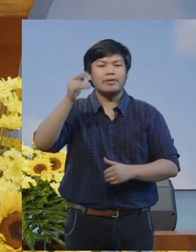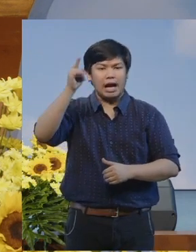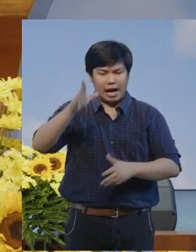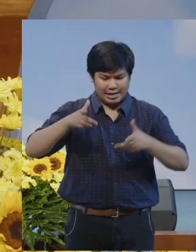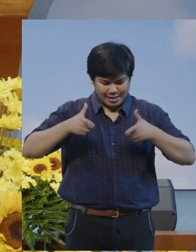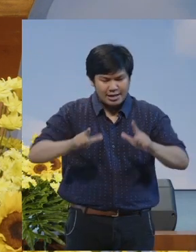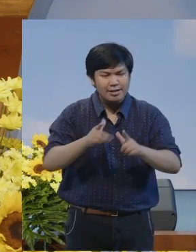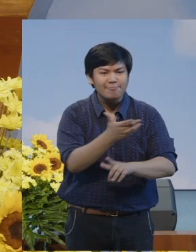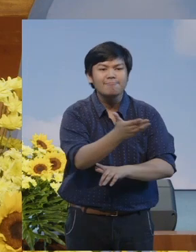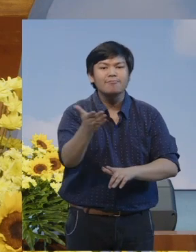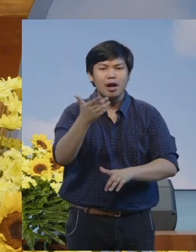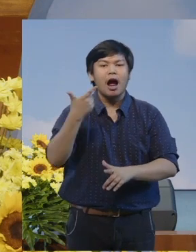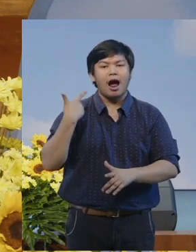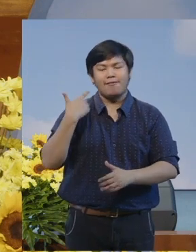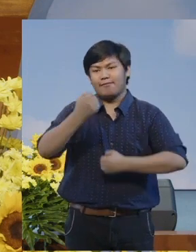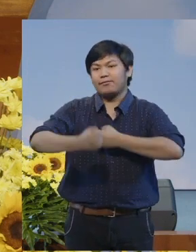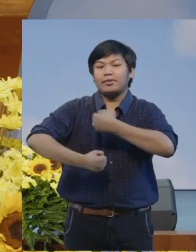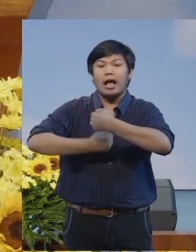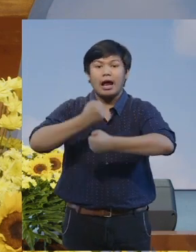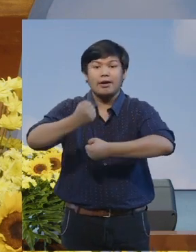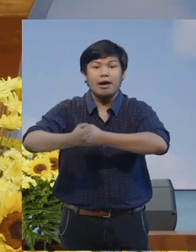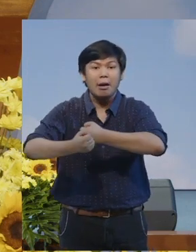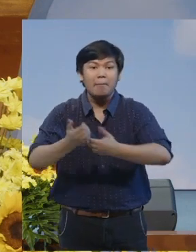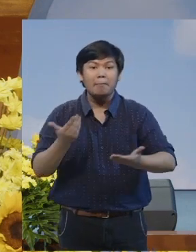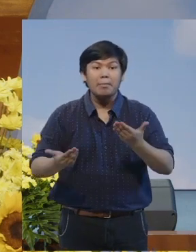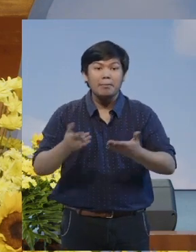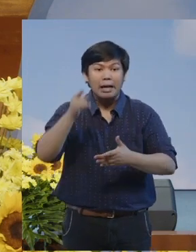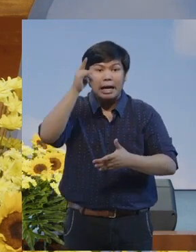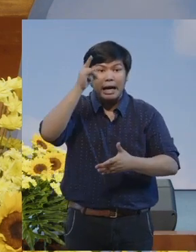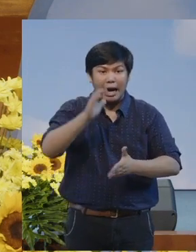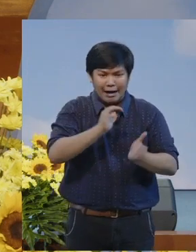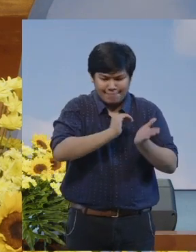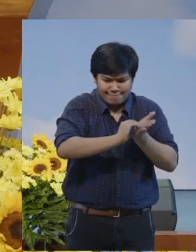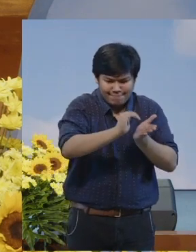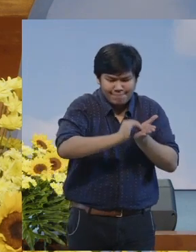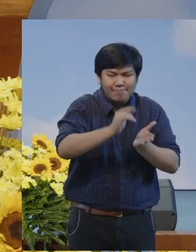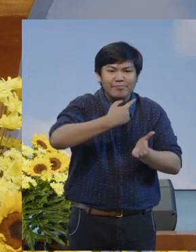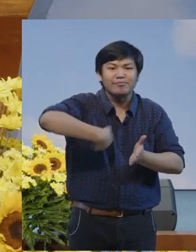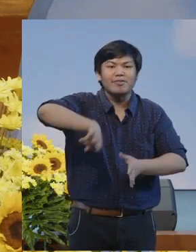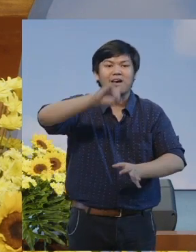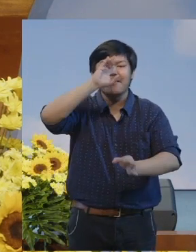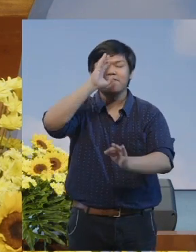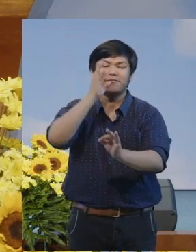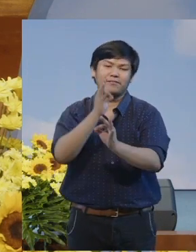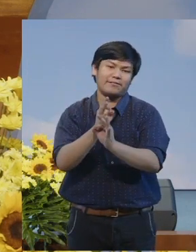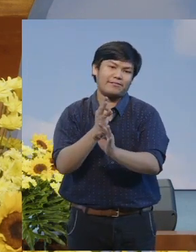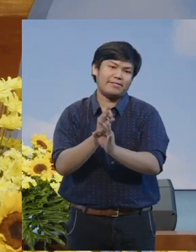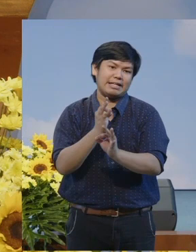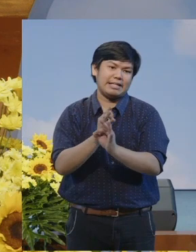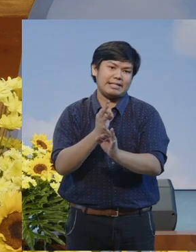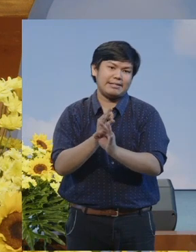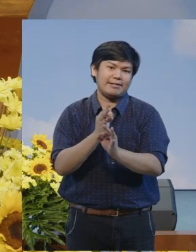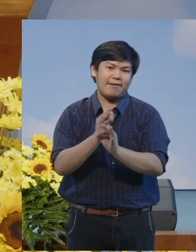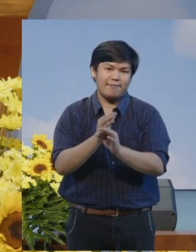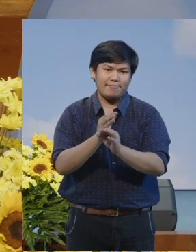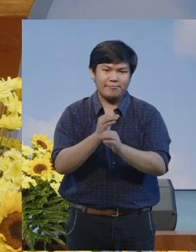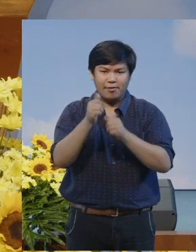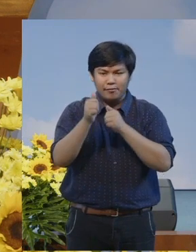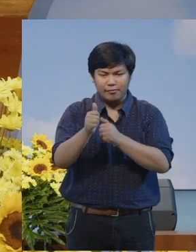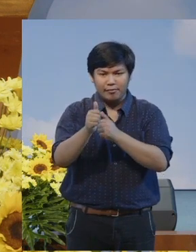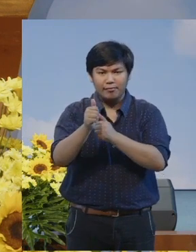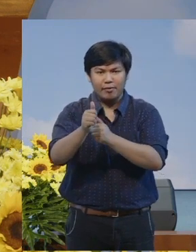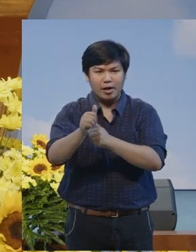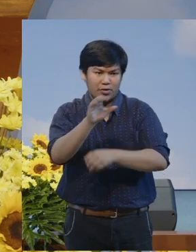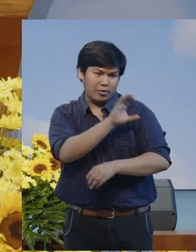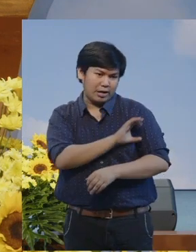Diyos, ito ay para sa ating kabutihan, para sa ating pagiging tawangis ni Kristo Jesus.